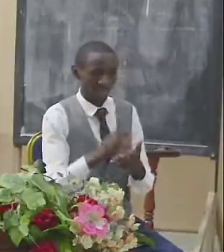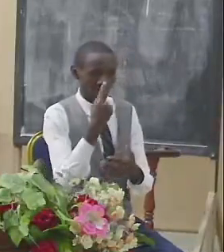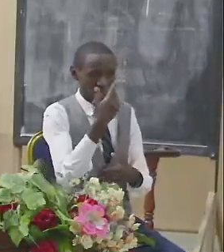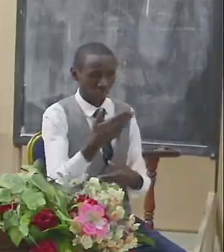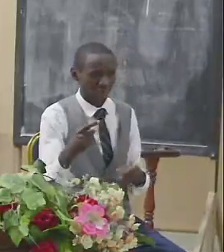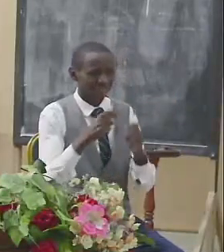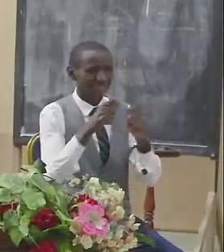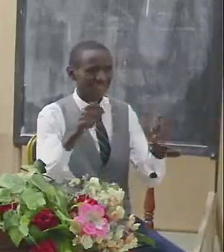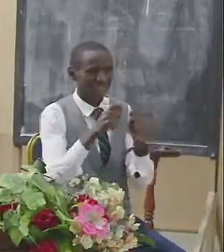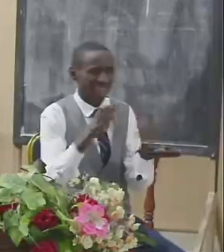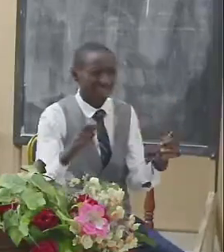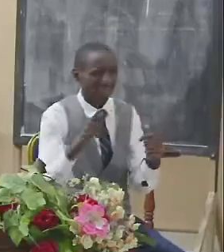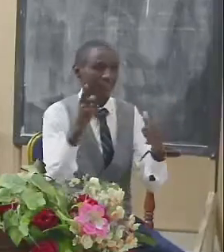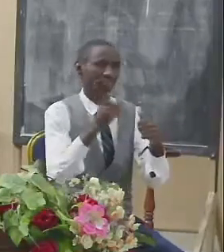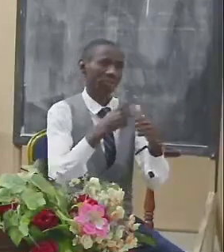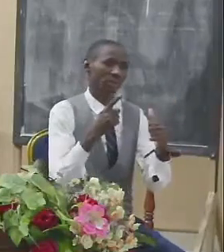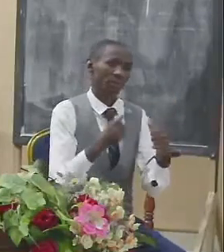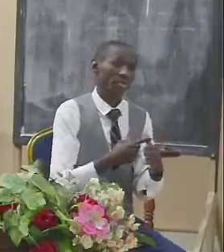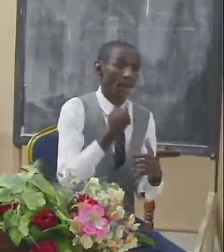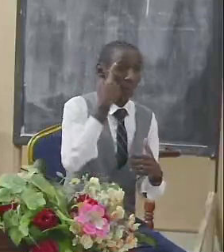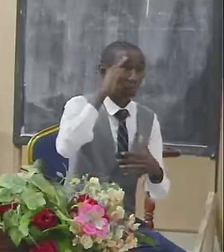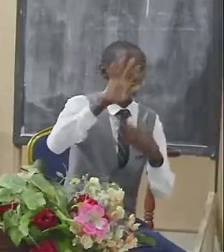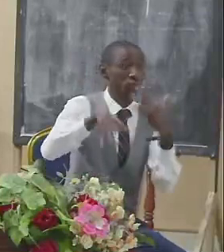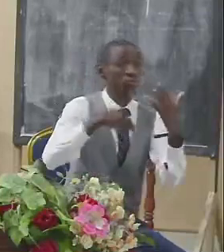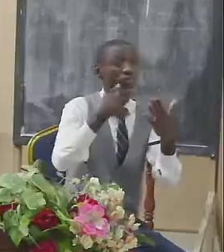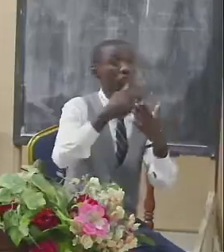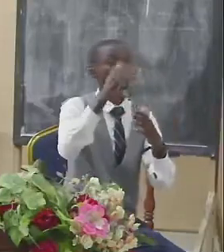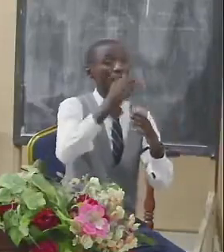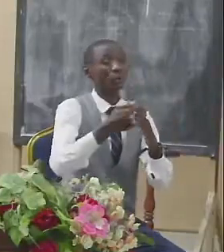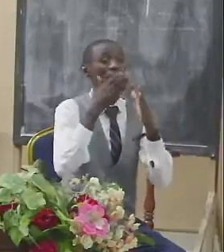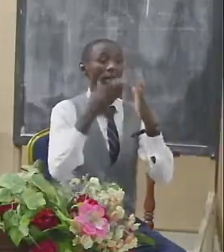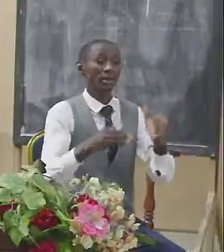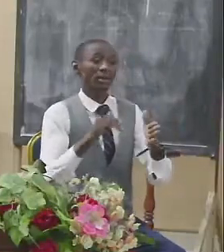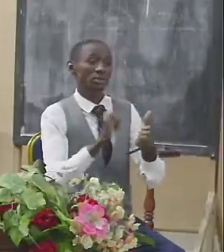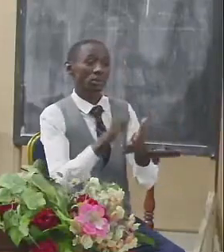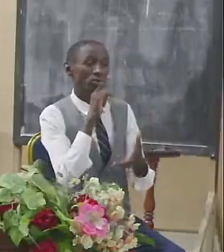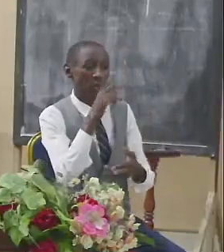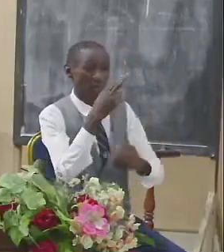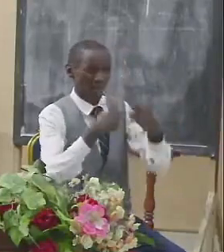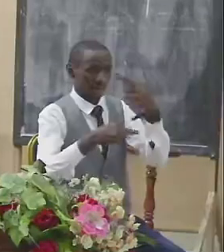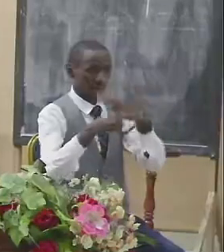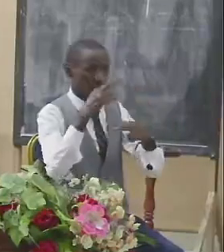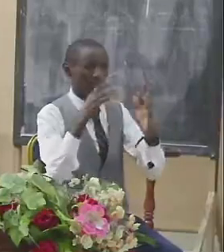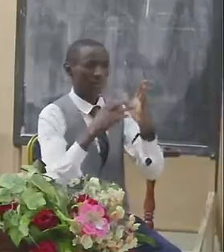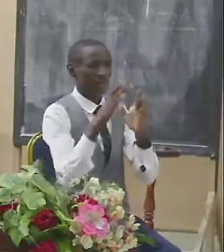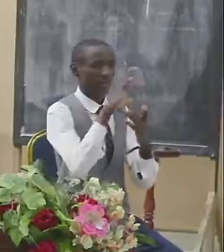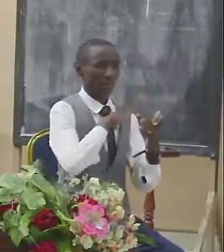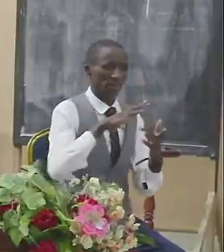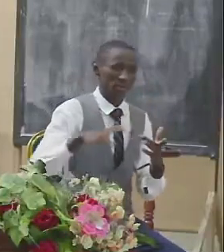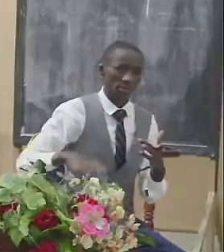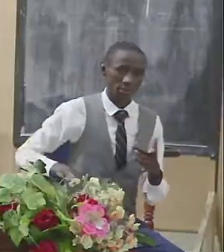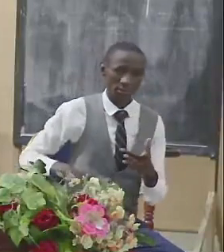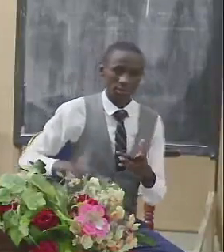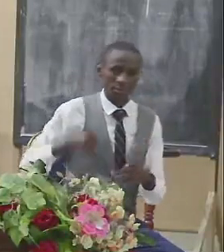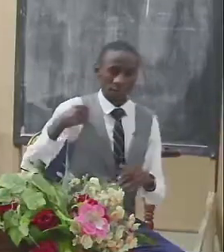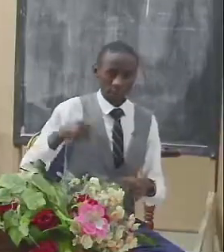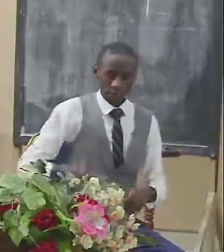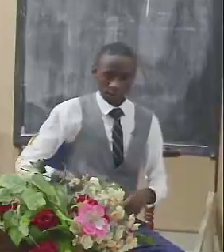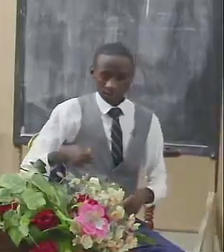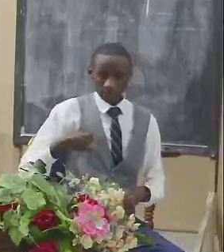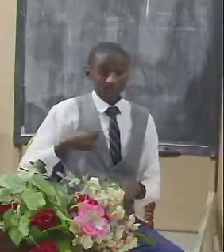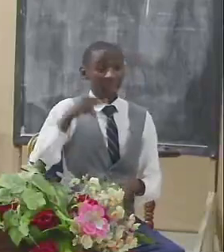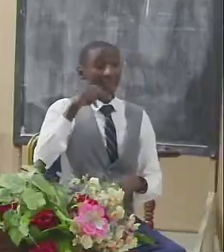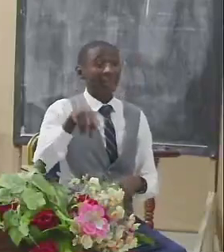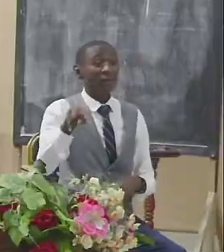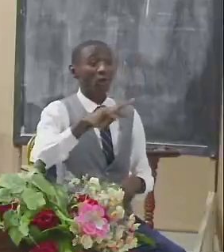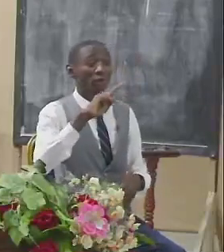ya kwanza kabisa. Pour tout croyant. Kwa kila mwana. C'est le retour de Christ. Ni kurudi kwa Kristo. Jean, que votre